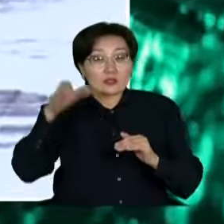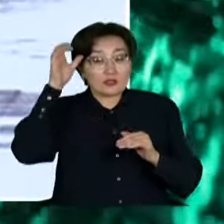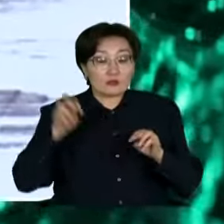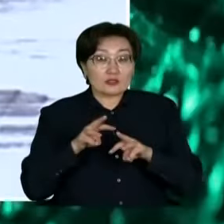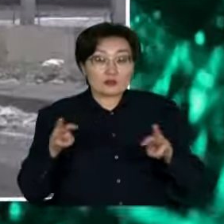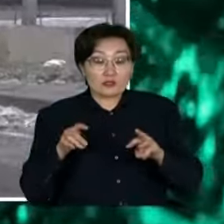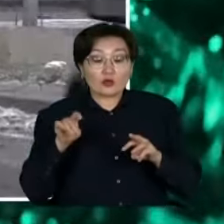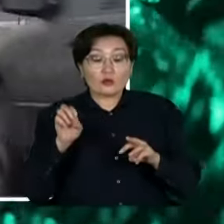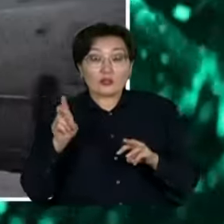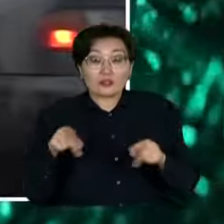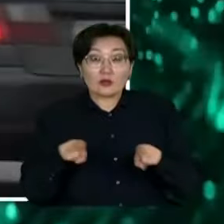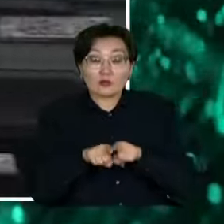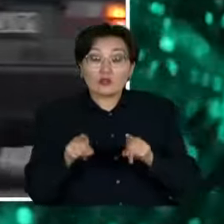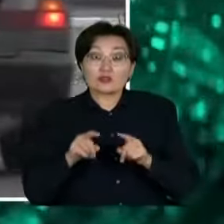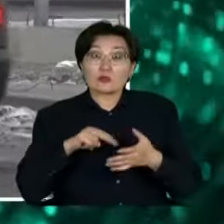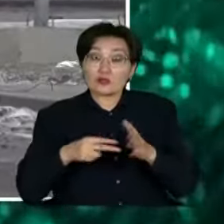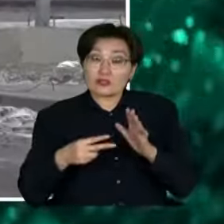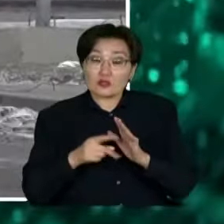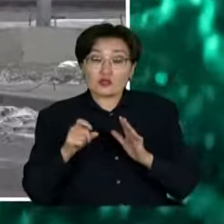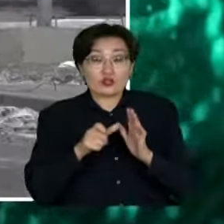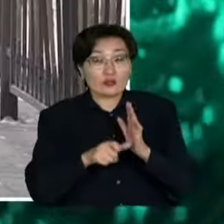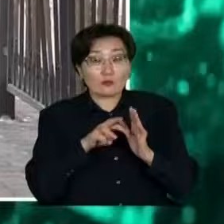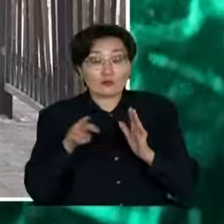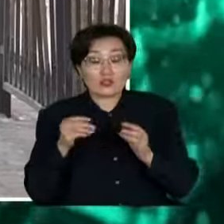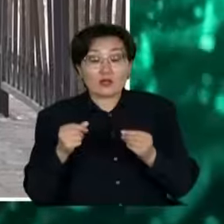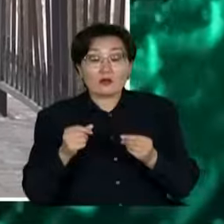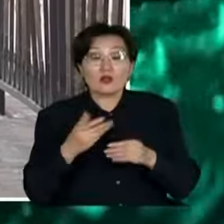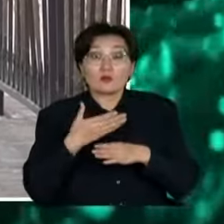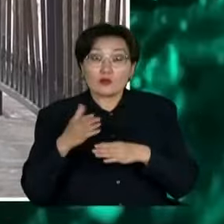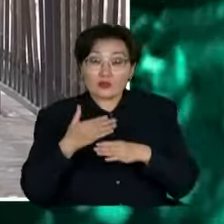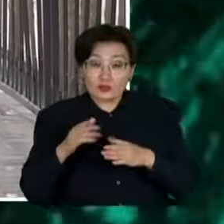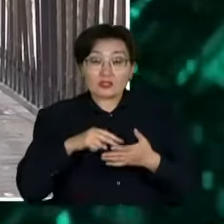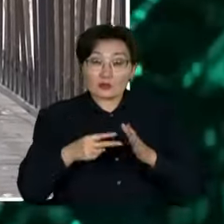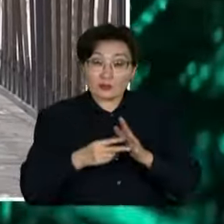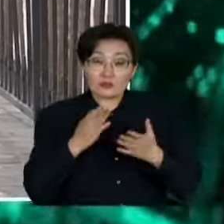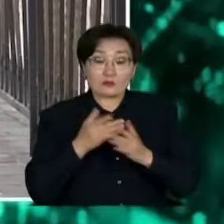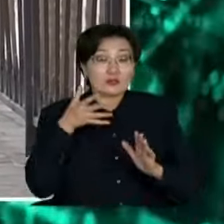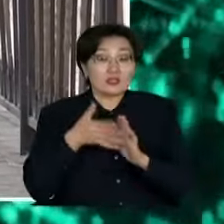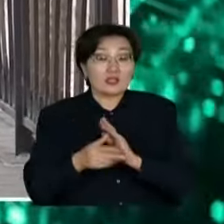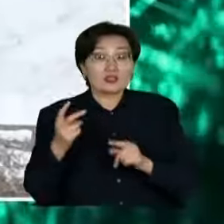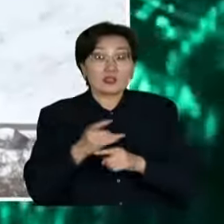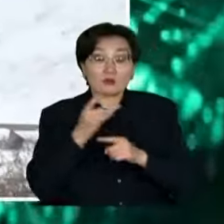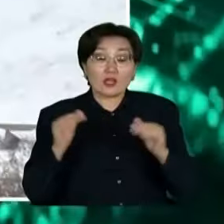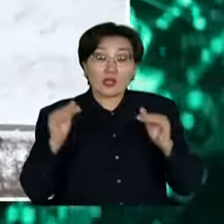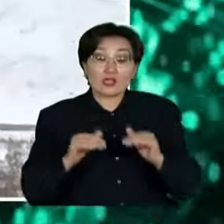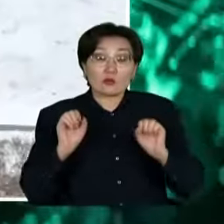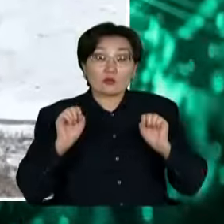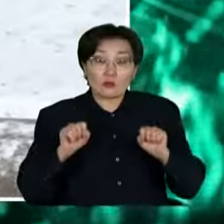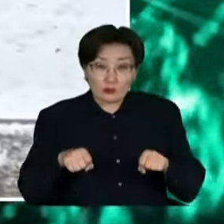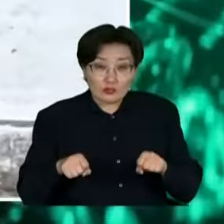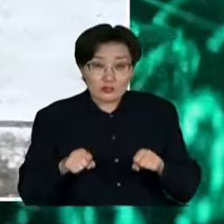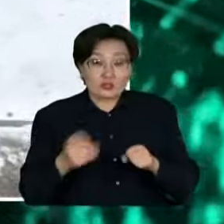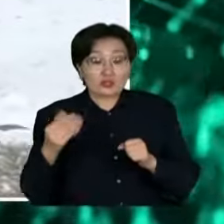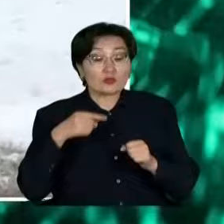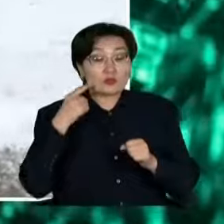министрі Саясат Нұрбек осы мақсатқа 160 миллион теңге жоспарланғанын айтады. Бірақ шығын екі есеге аз болуы да мүмкін екен.